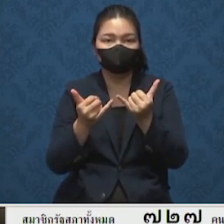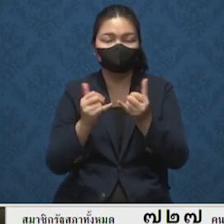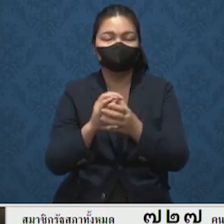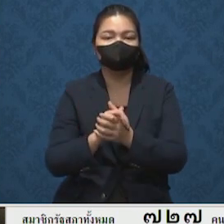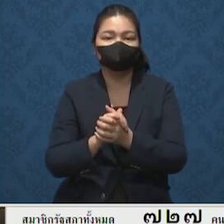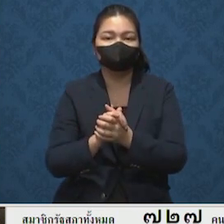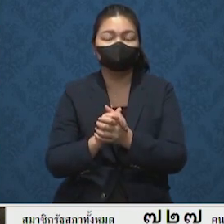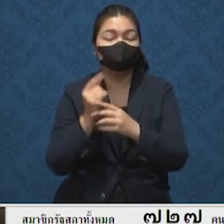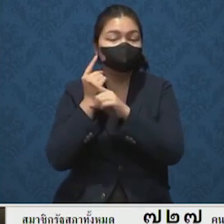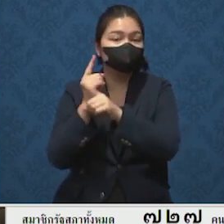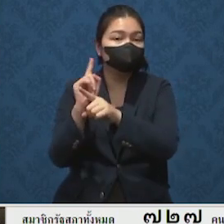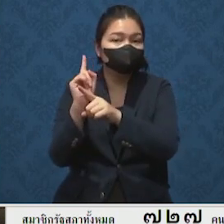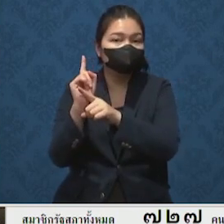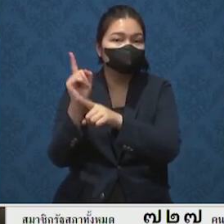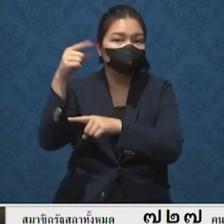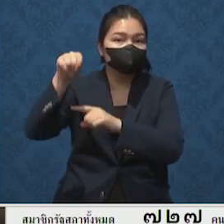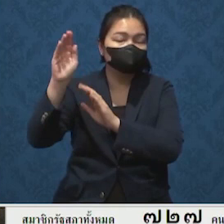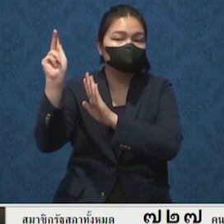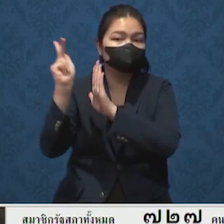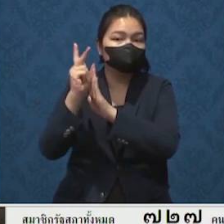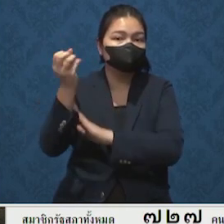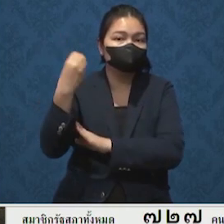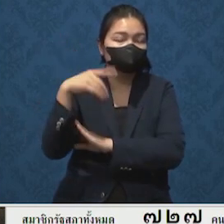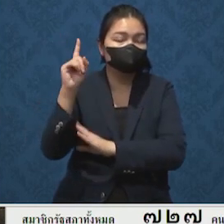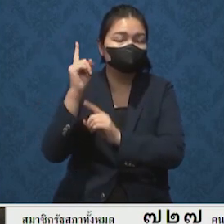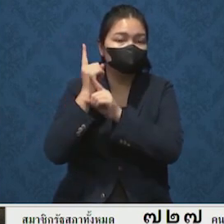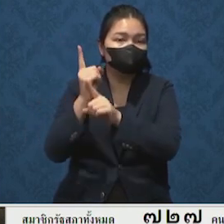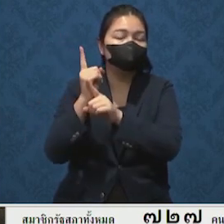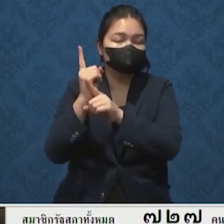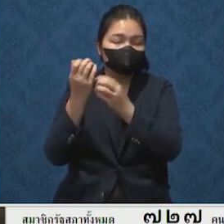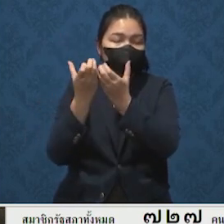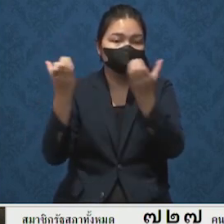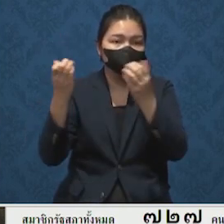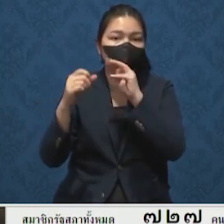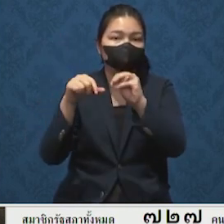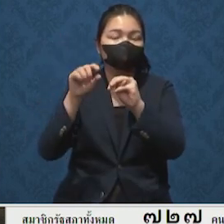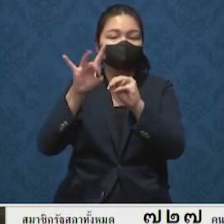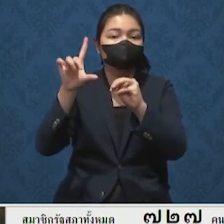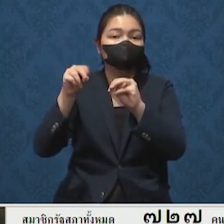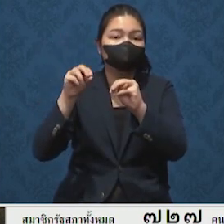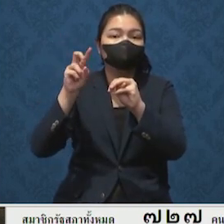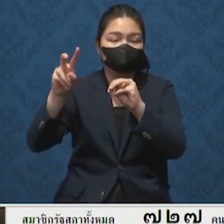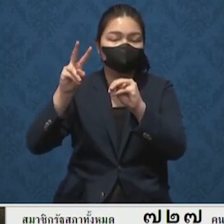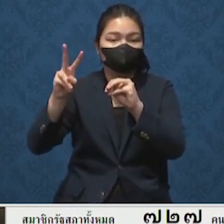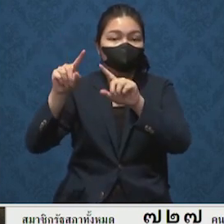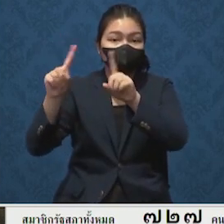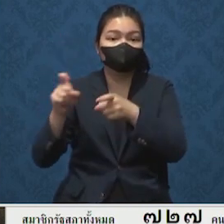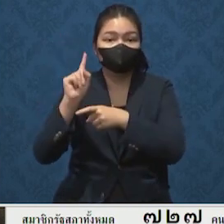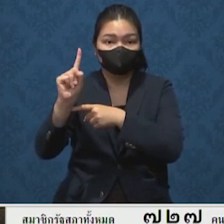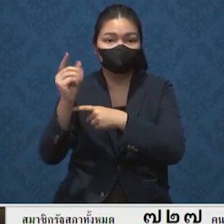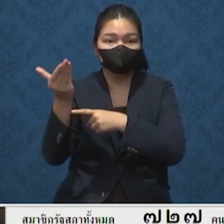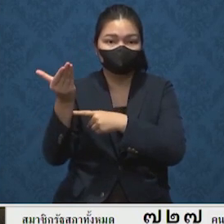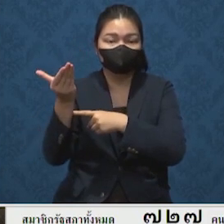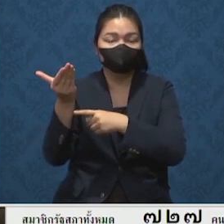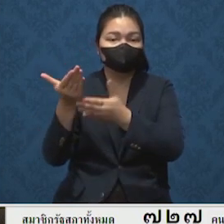ตามข้อบังคับตามรัฐธรรมนูญมาตรา132วงเล็บ1และตาม